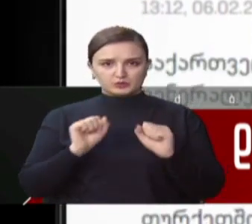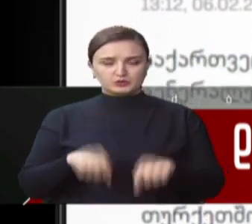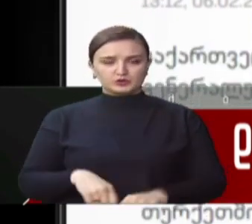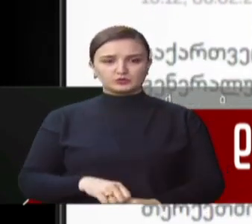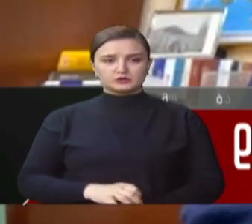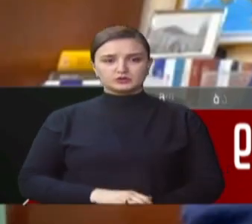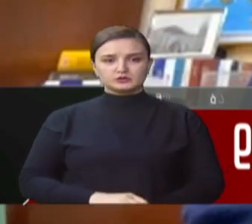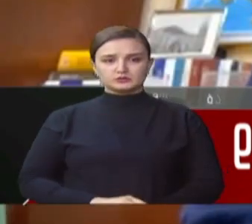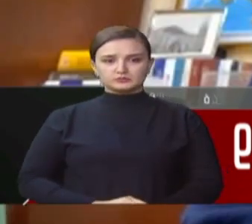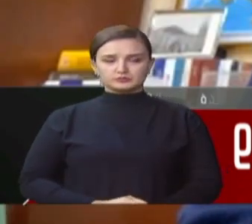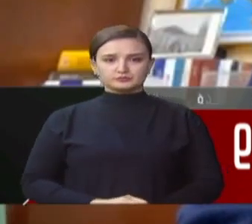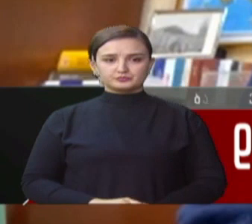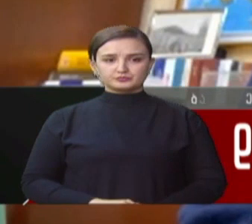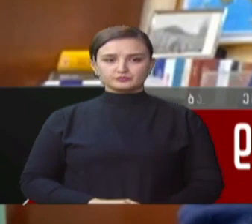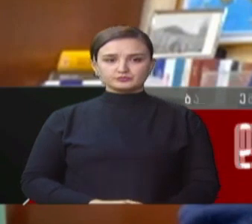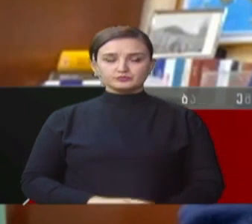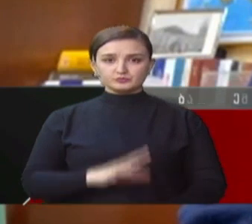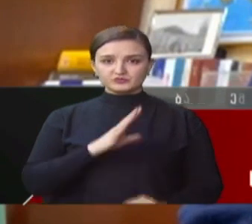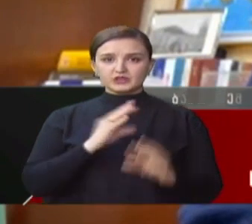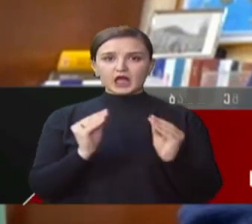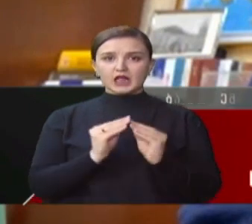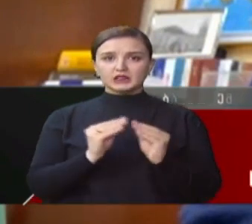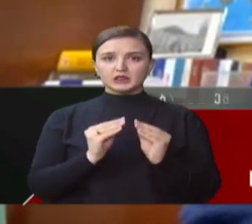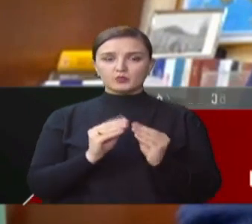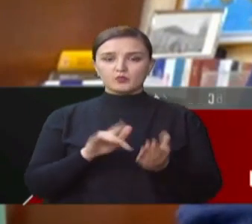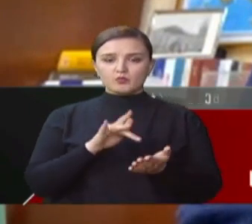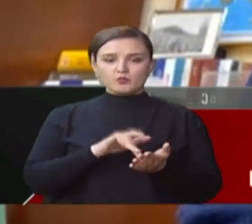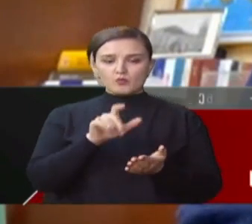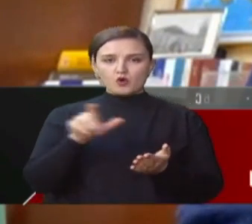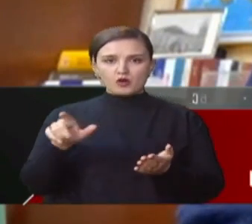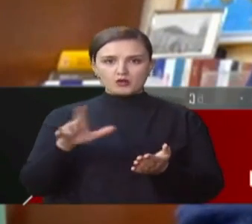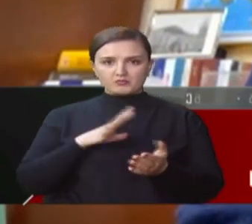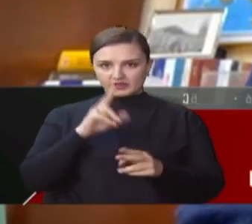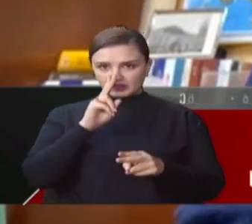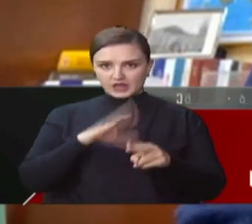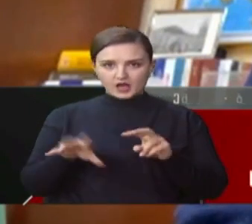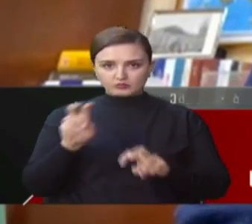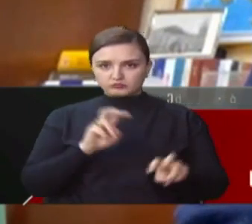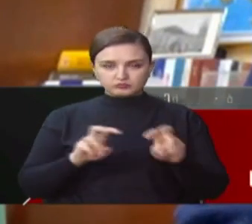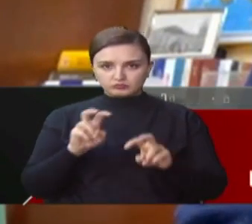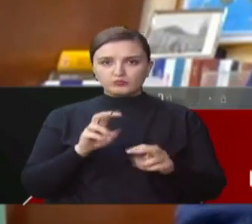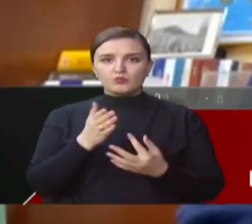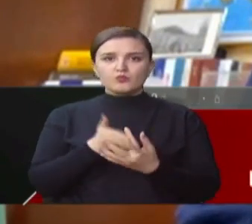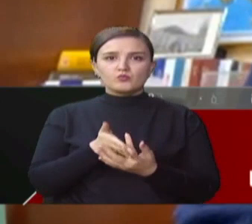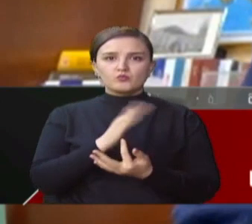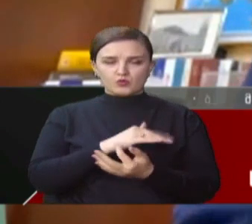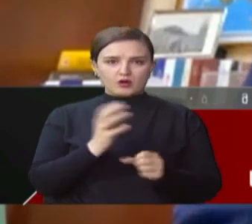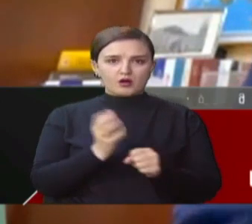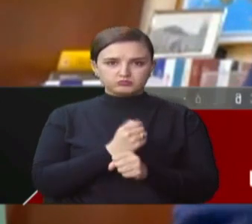შეუძლიათ. Ჩვენ ყავდა სადღაც 10-მდე მოქალაქე დაკარგული, 9-ზე მეტი უკვე ვიპოვეთ, გამოვიდნენ